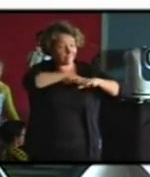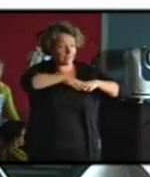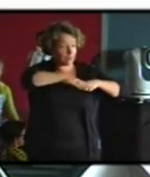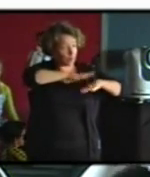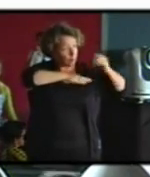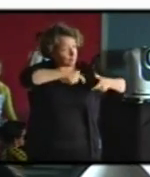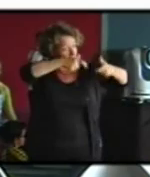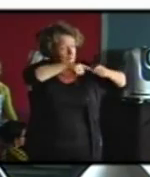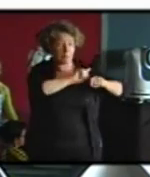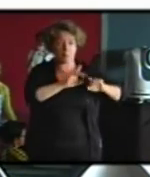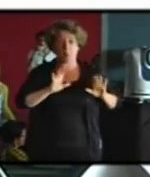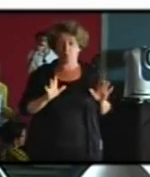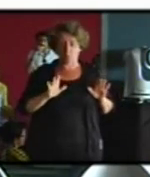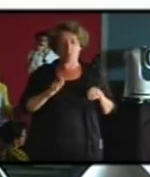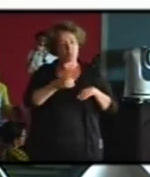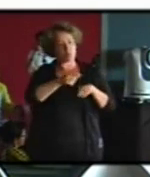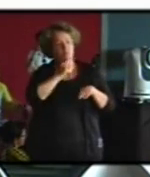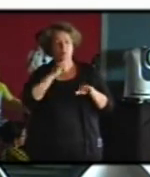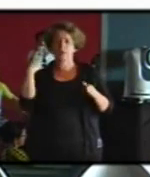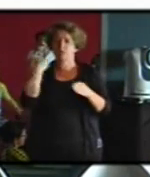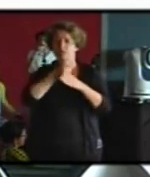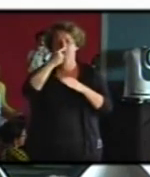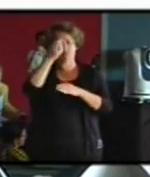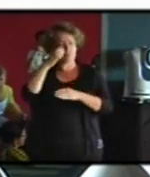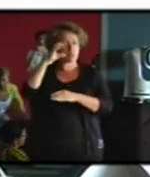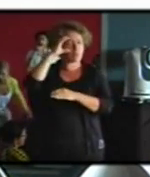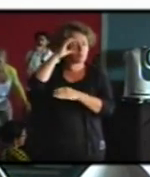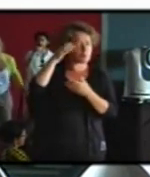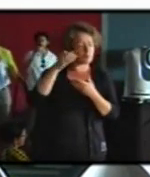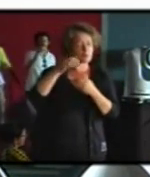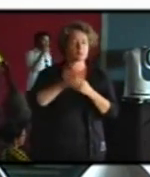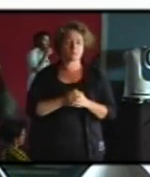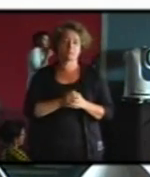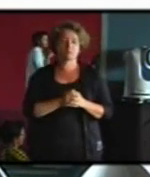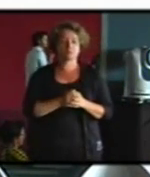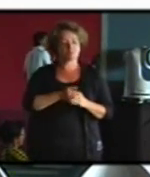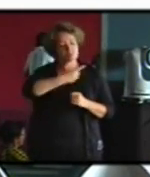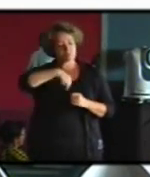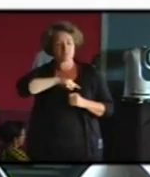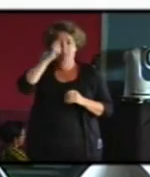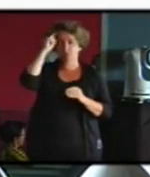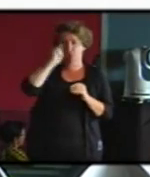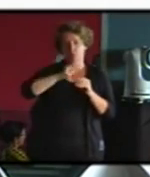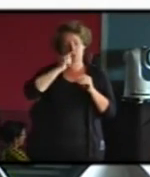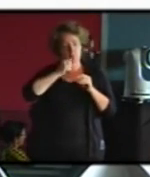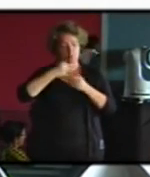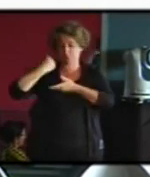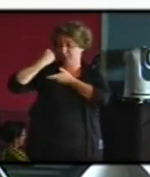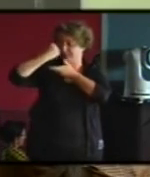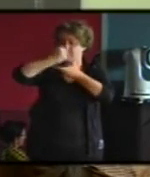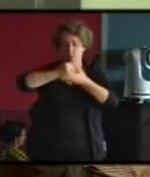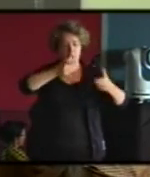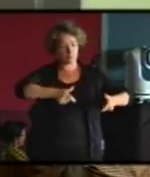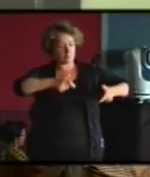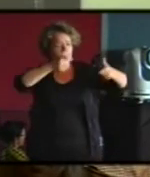réflexion par rapport à ce qu'on s'est dit avant sur un peu comment rénover du patrimoine en s'attachant à la